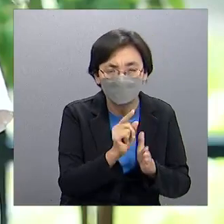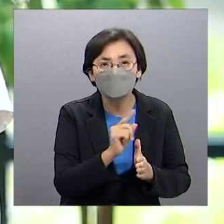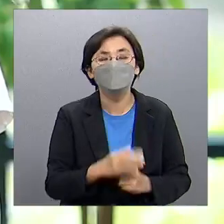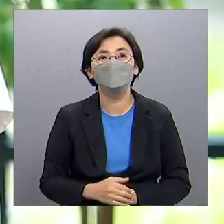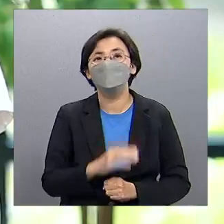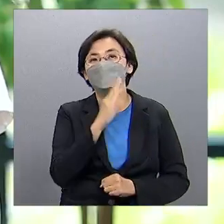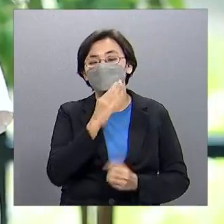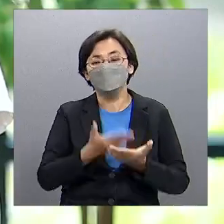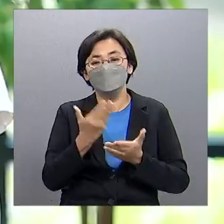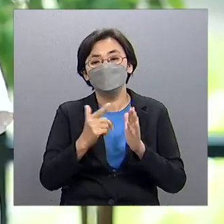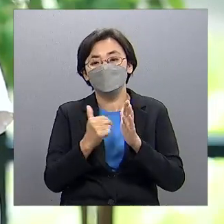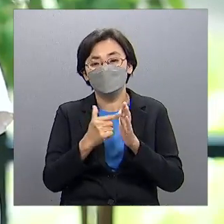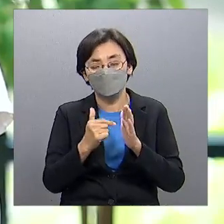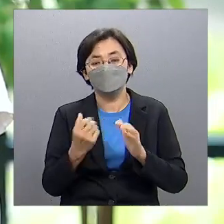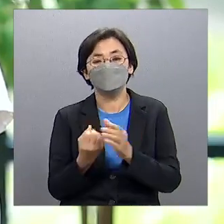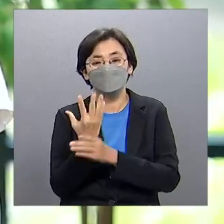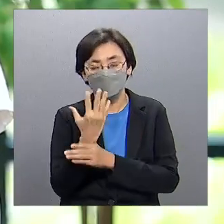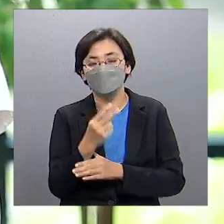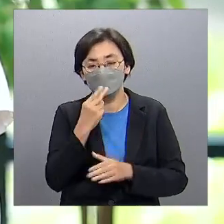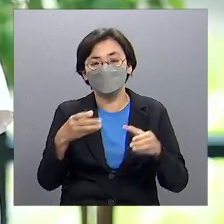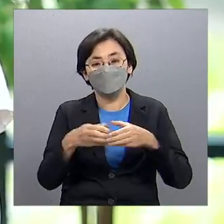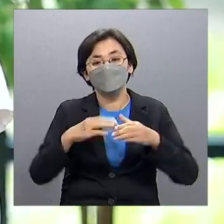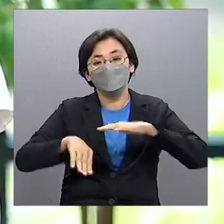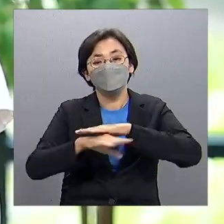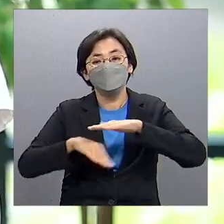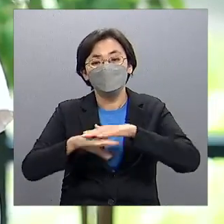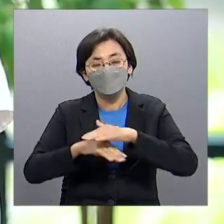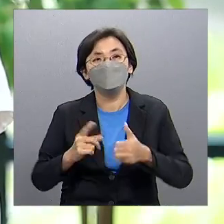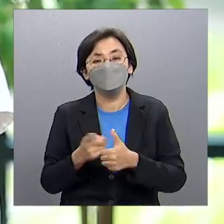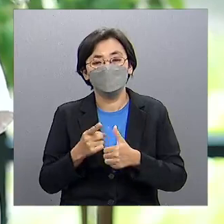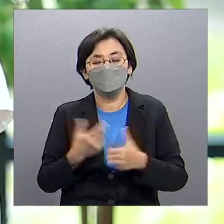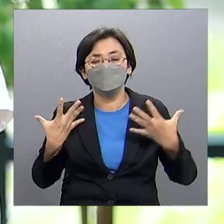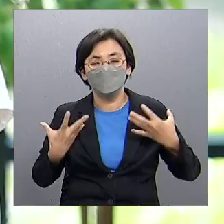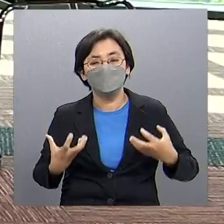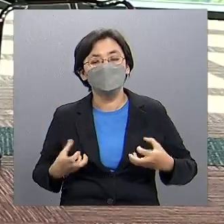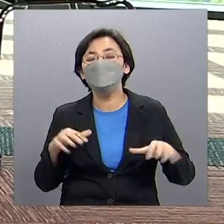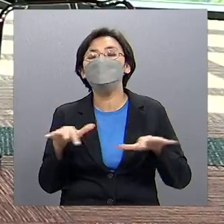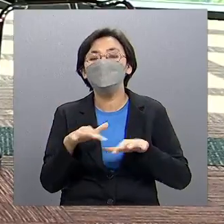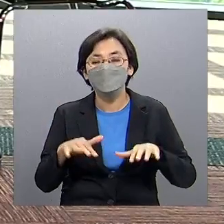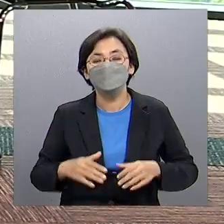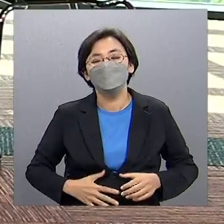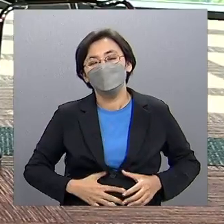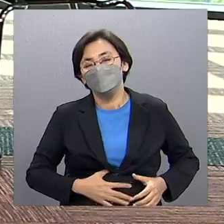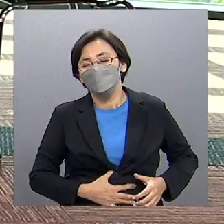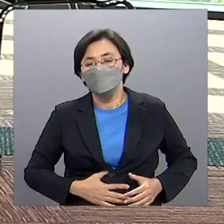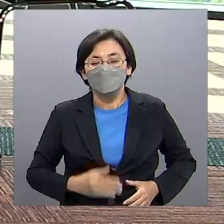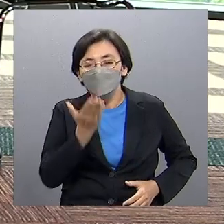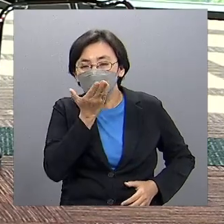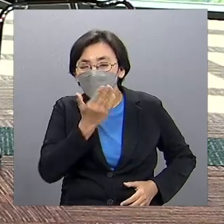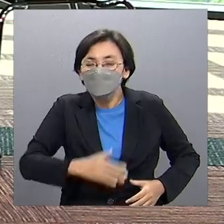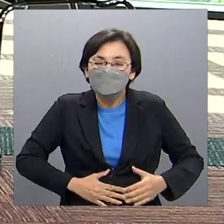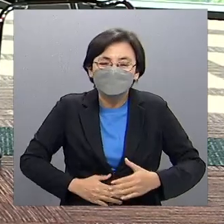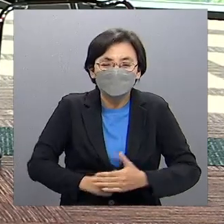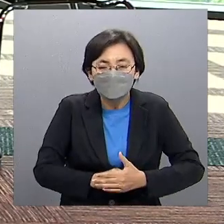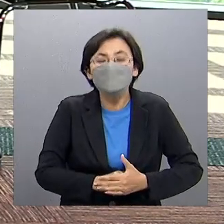ไพรเนี่ยมันจะมีกลุ่มอาการเบื้องต้นที่ควรใช้ก็คือปวดเมื่อยทั่วไปจุกเสียดแน่นเฟ้ออย่างเงี้ยเราสามารถเลือกใช้ตามกลุ่มอ